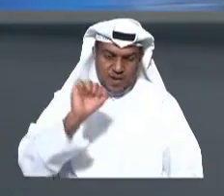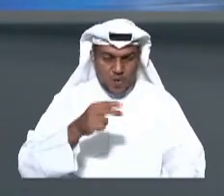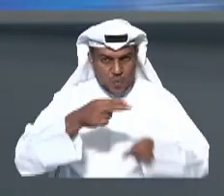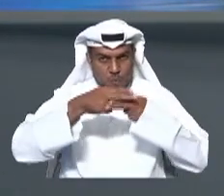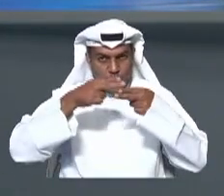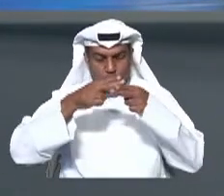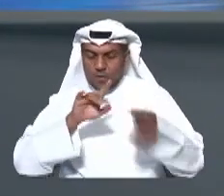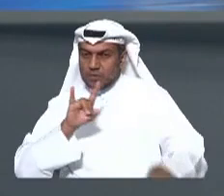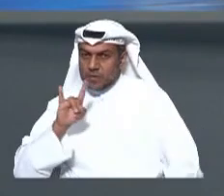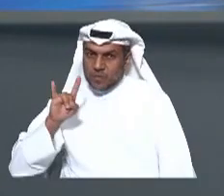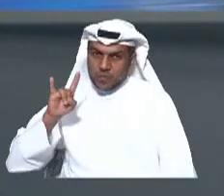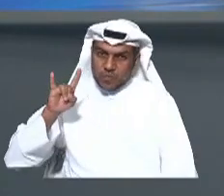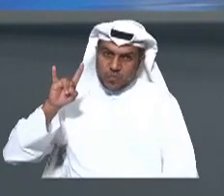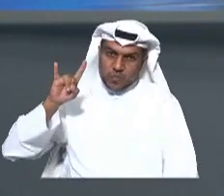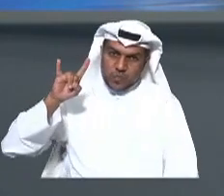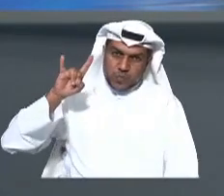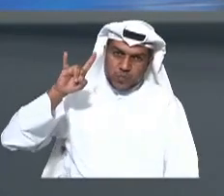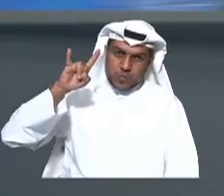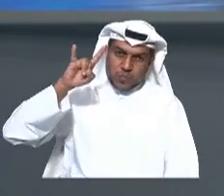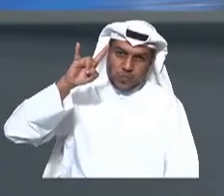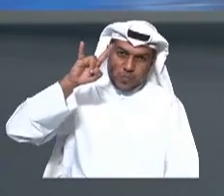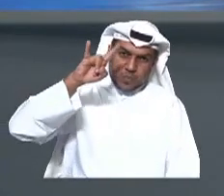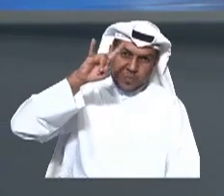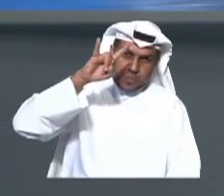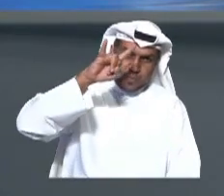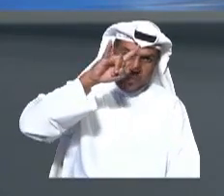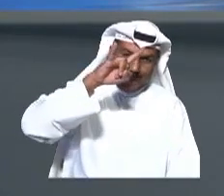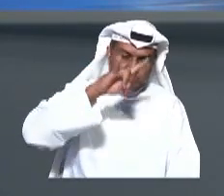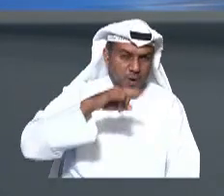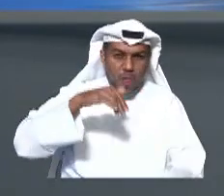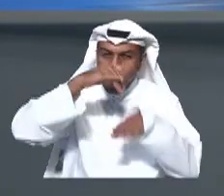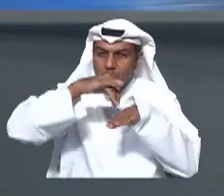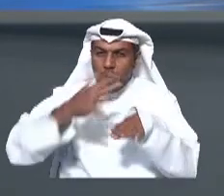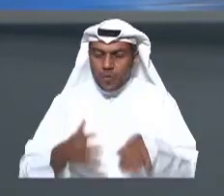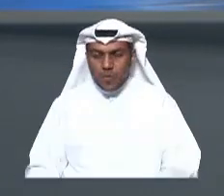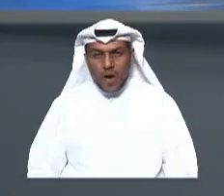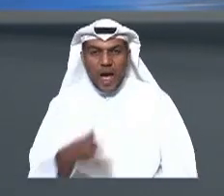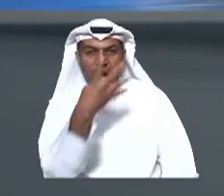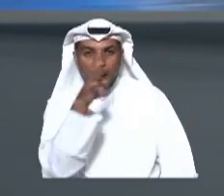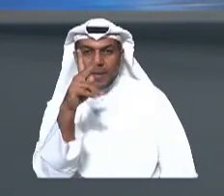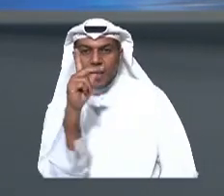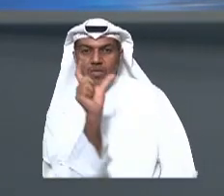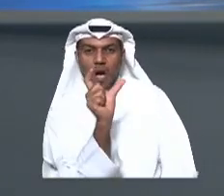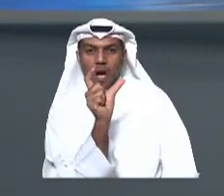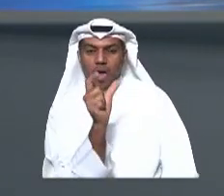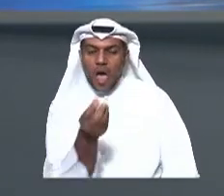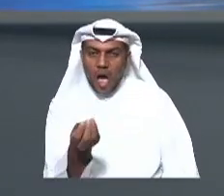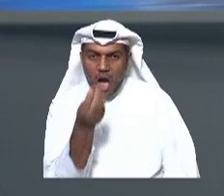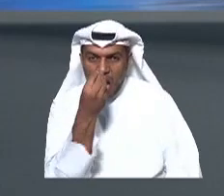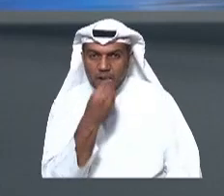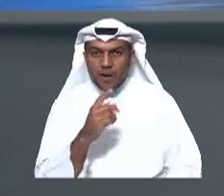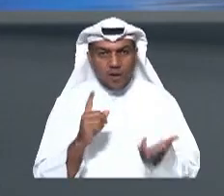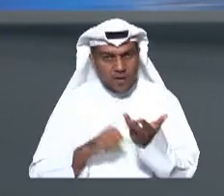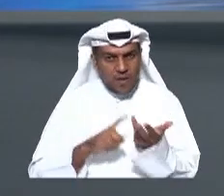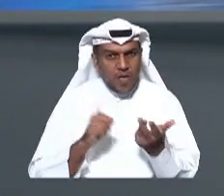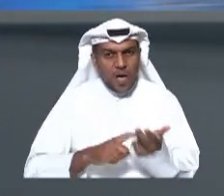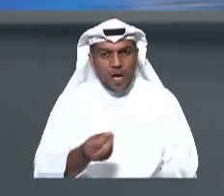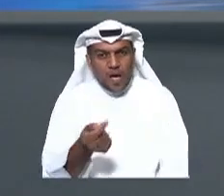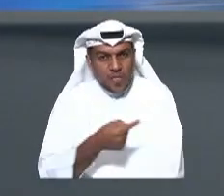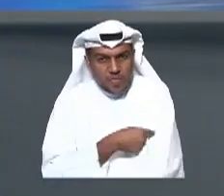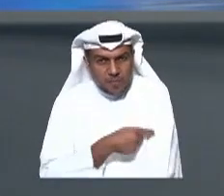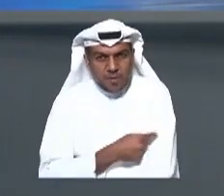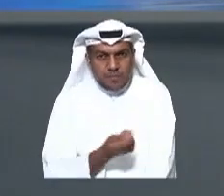الكويتية من قاعدة عبدالله المبارك الجوية محملة بأربعين طنا من المواد الغذائية والصحية